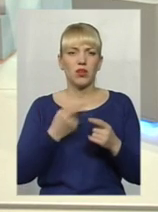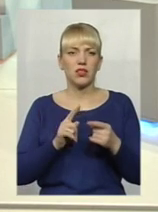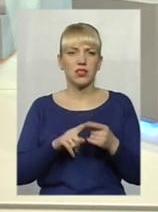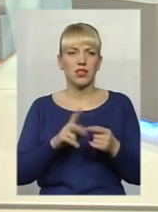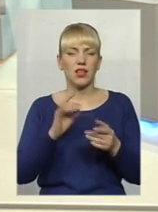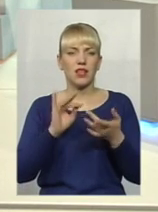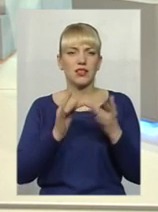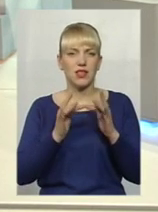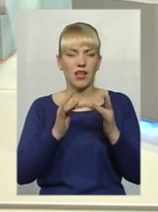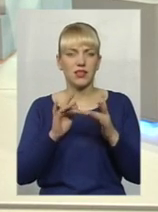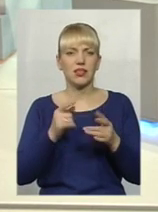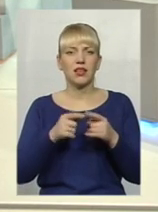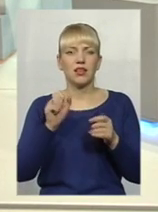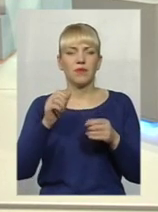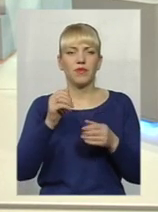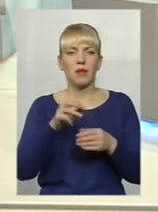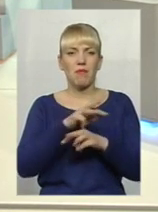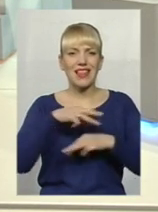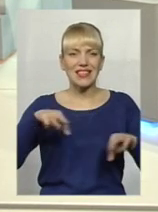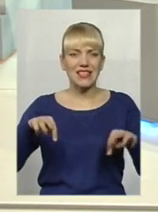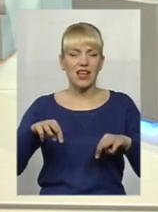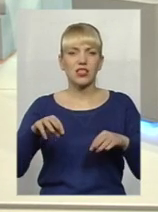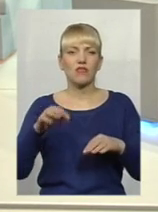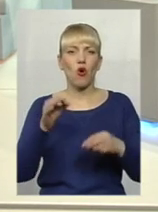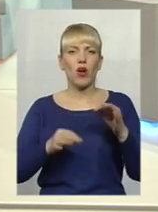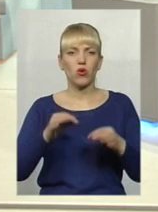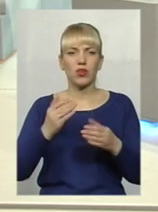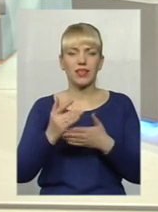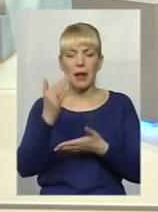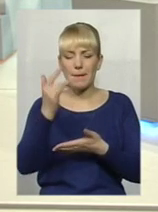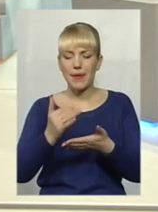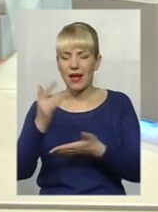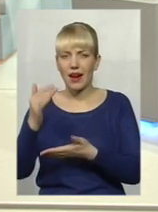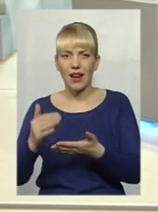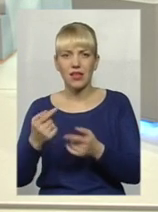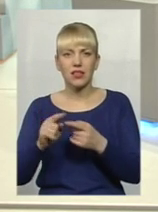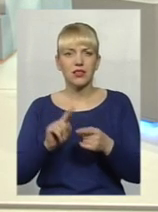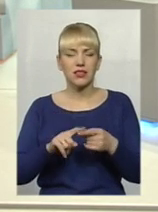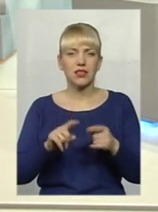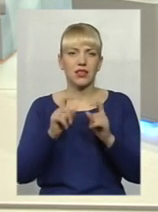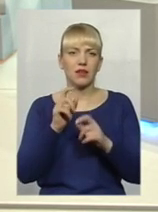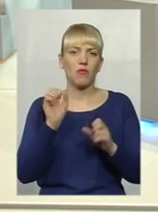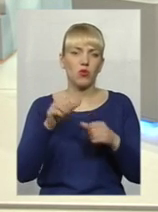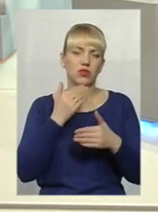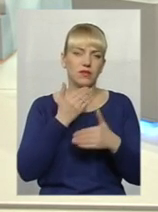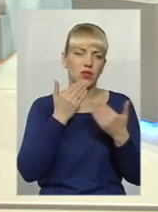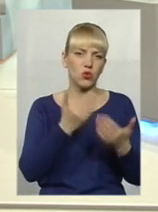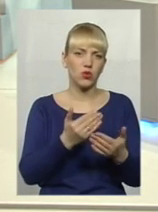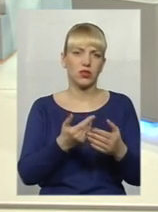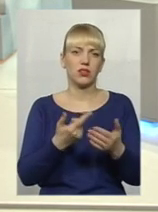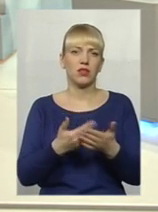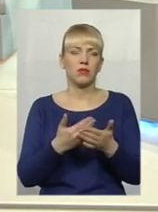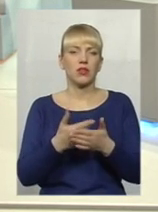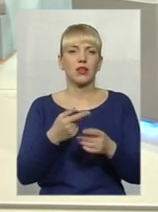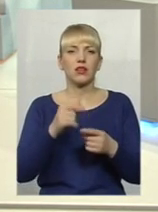сайті Міністерства екології є перелік цих підприємств, які отримали ліцензію. Можна звернутися в департамент екології